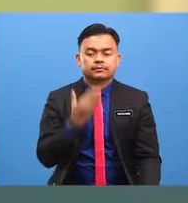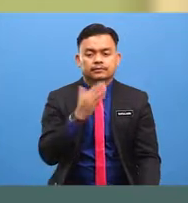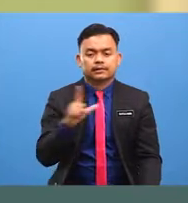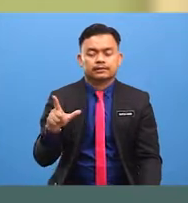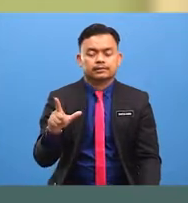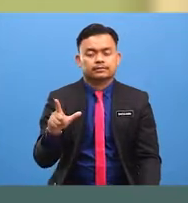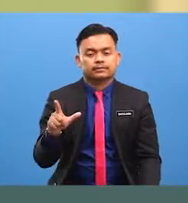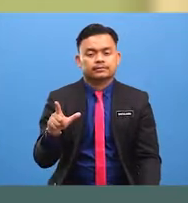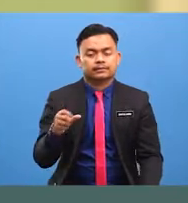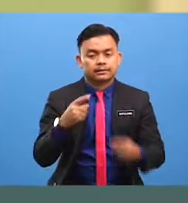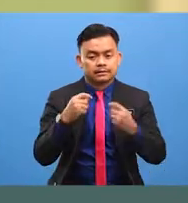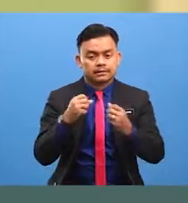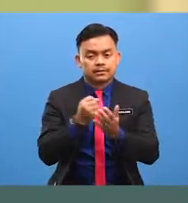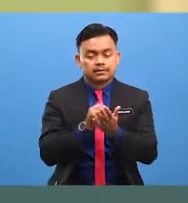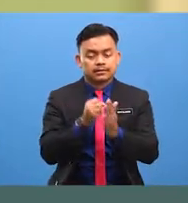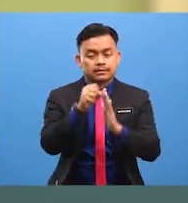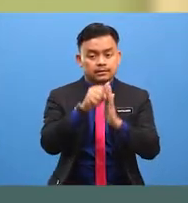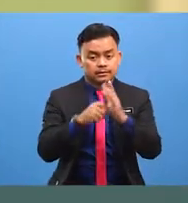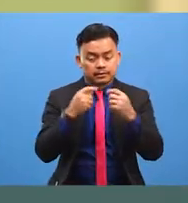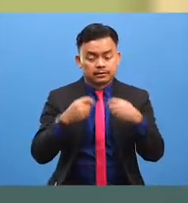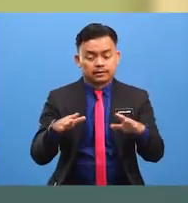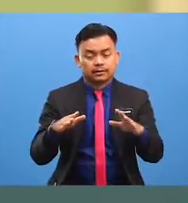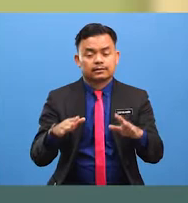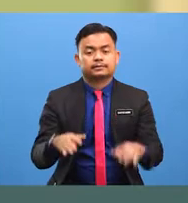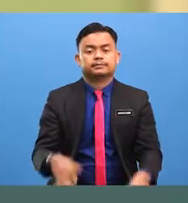Baiklah, setelah menganalisis jawapan kamu,